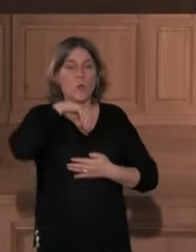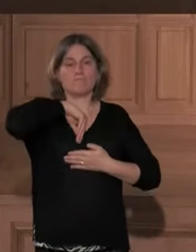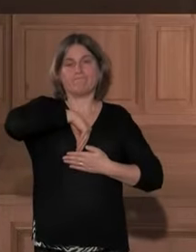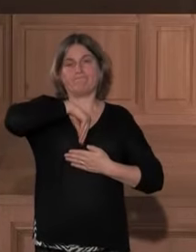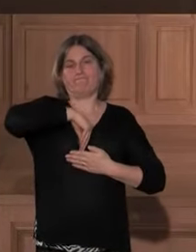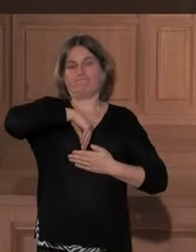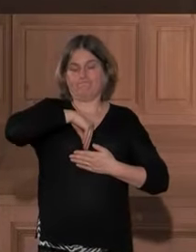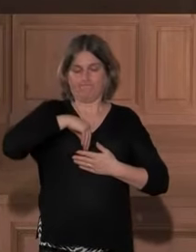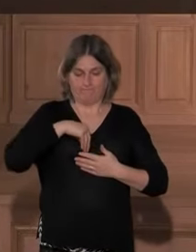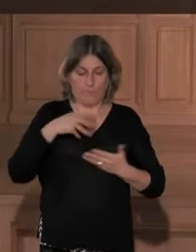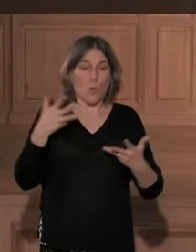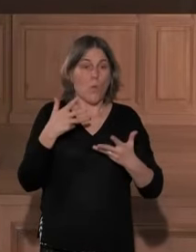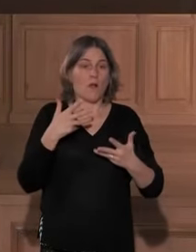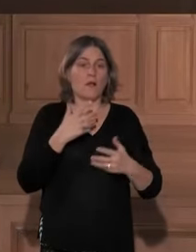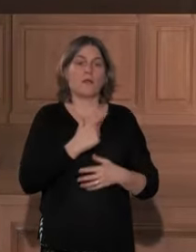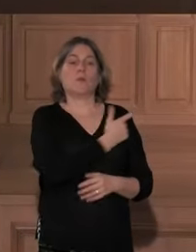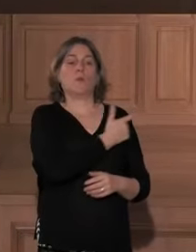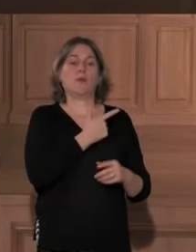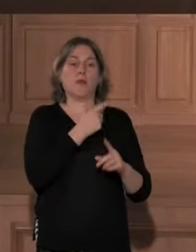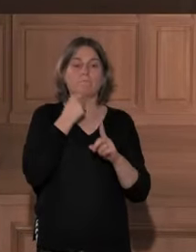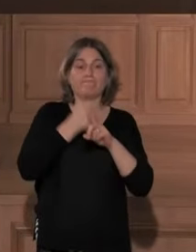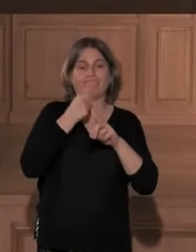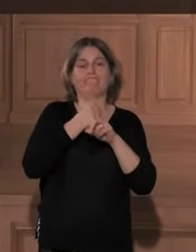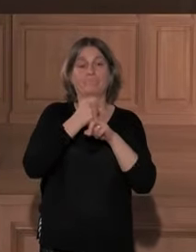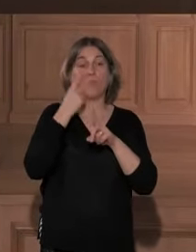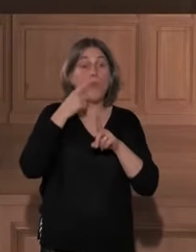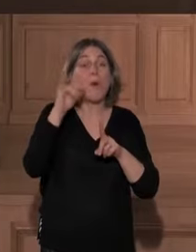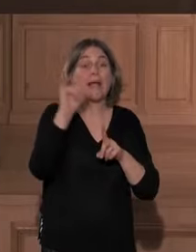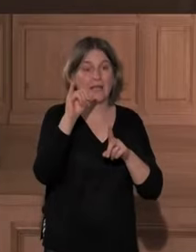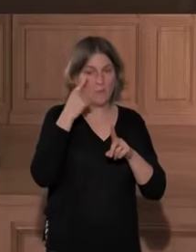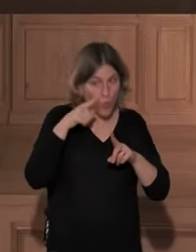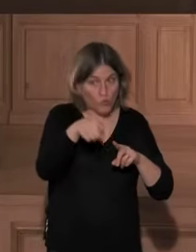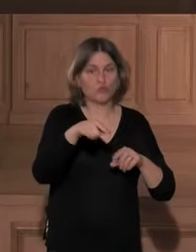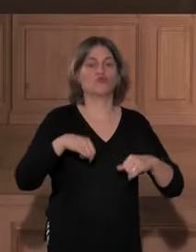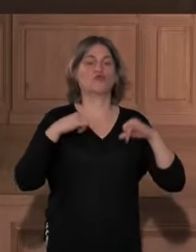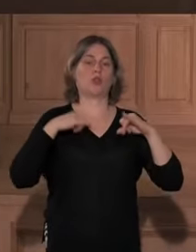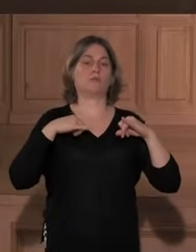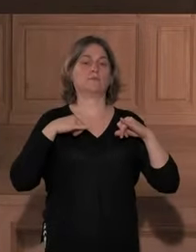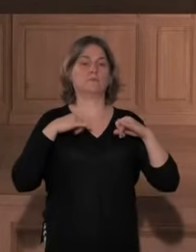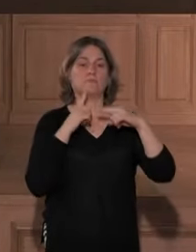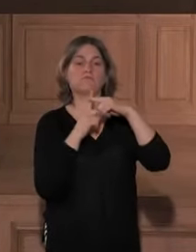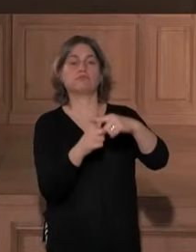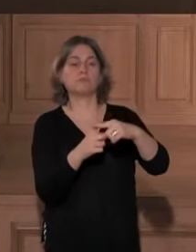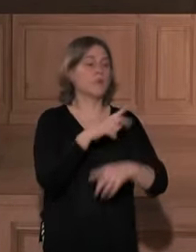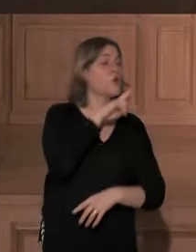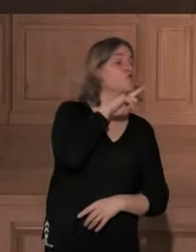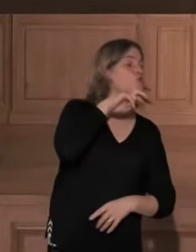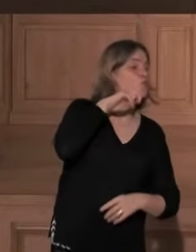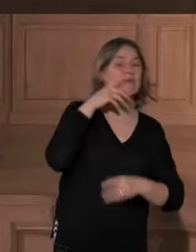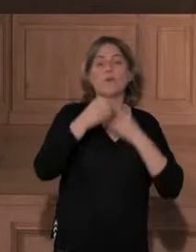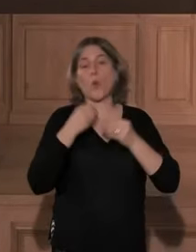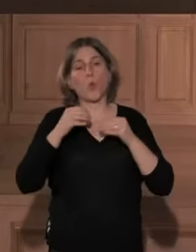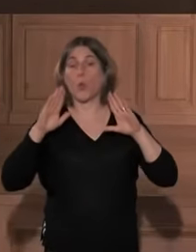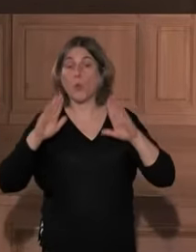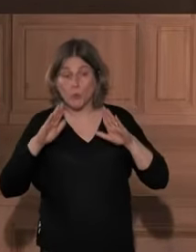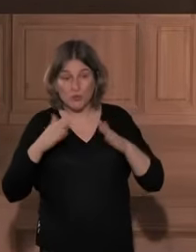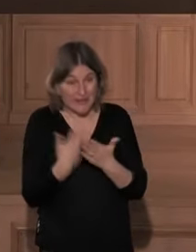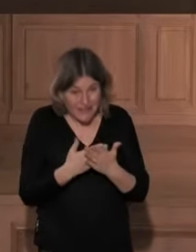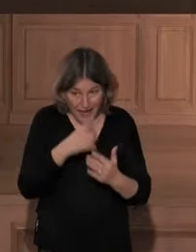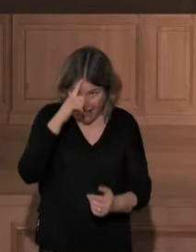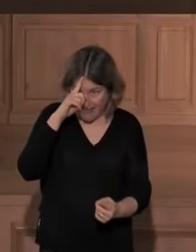c'est qu'on se bat uniquement pour l'intérêt du jeune, en fait. C'est-à-dire que le sujet d'être juif ou musulman, ni pour Stéphane, ni pour